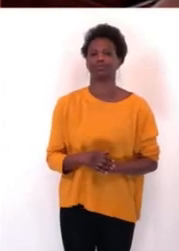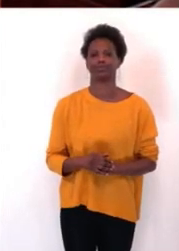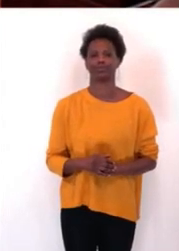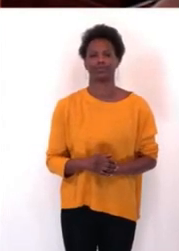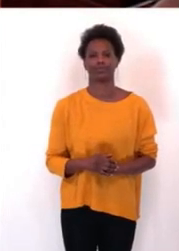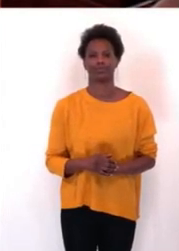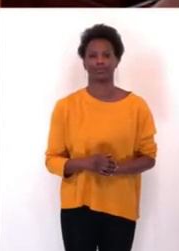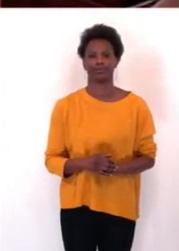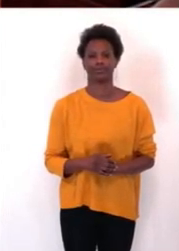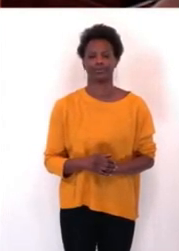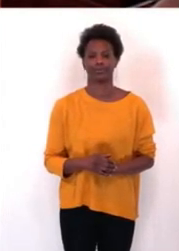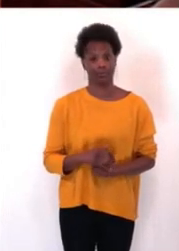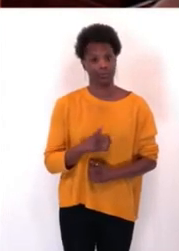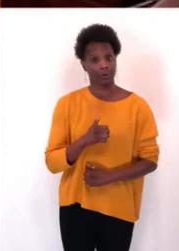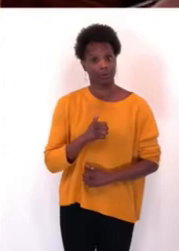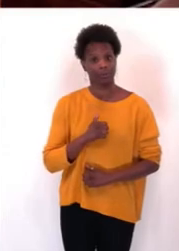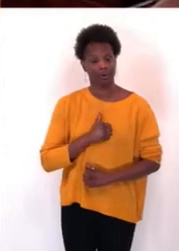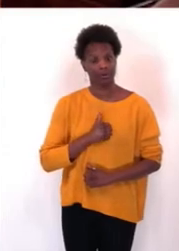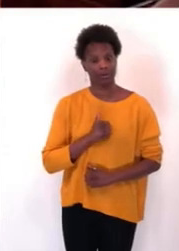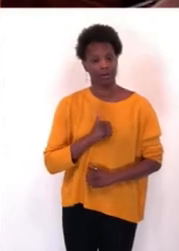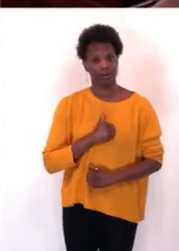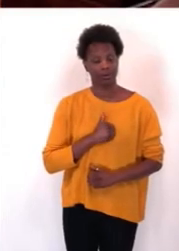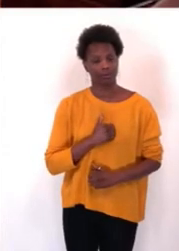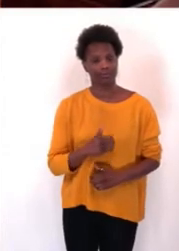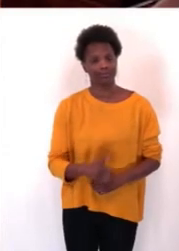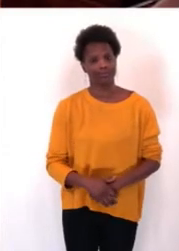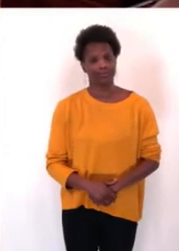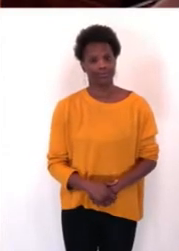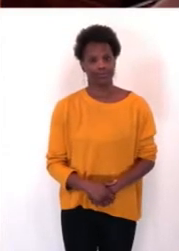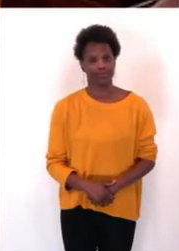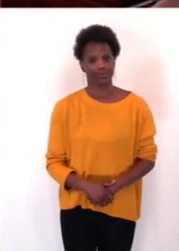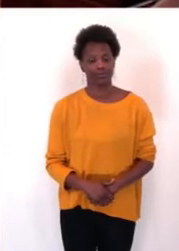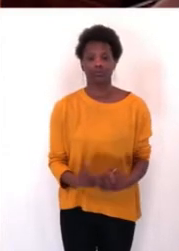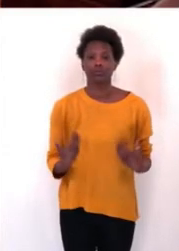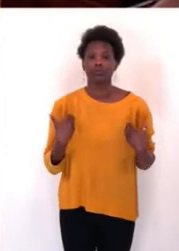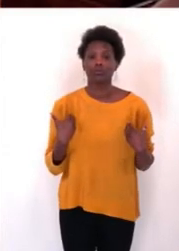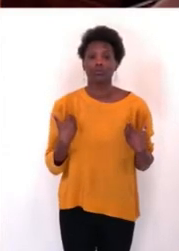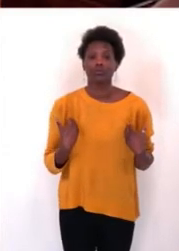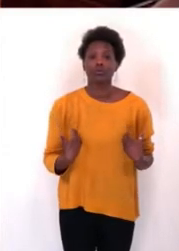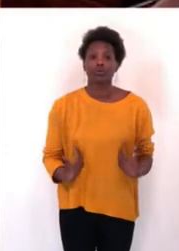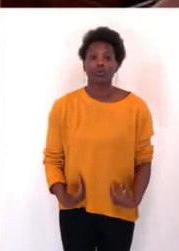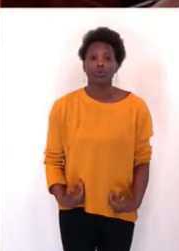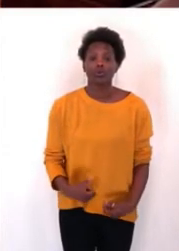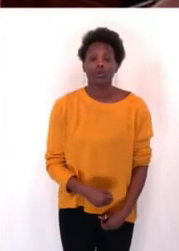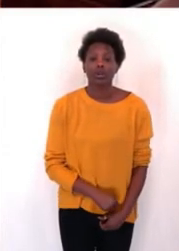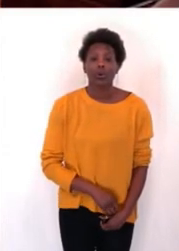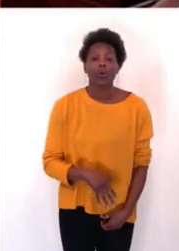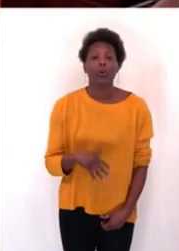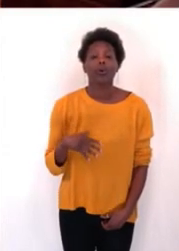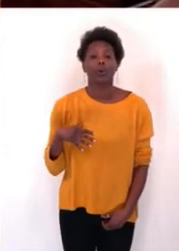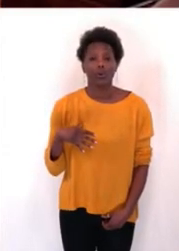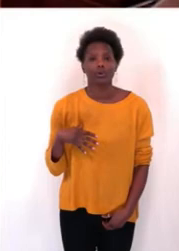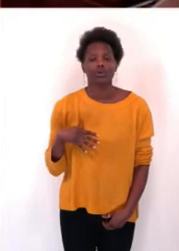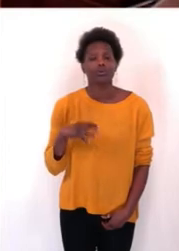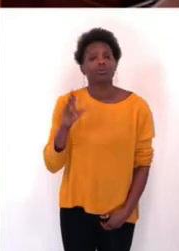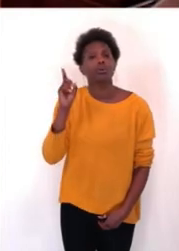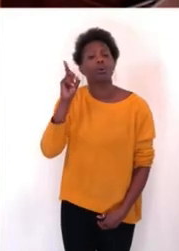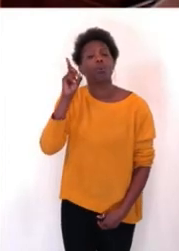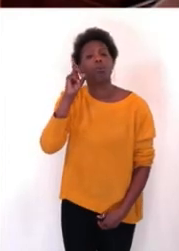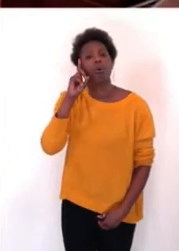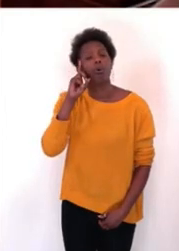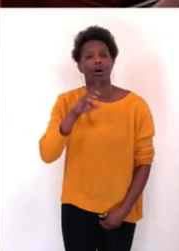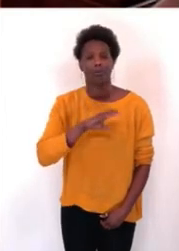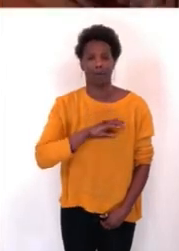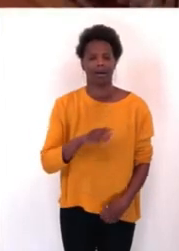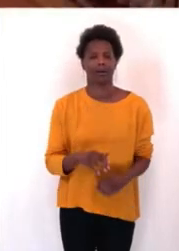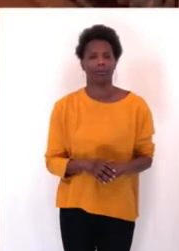suis personnellement très heureuse que Bordeaux emboîte le pas aux villes qui organisent des conventions